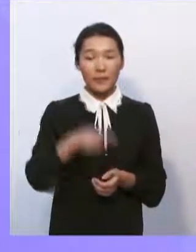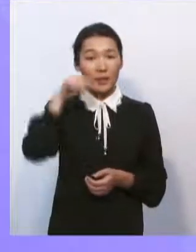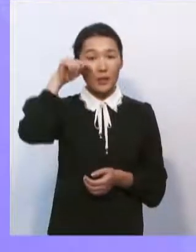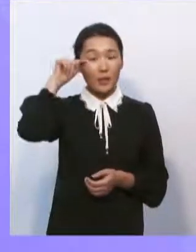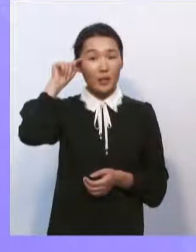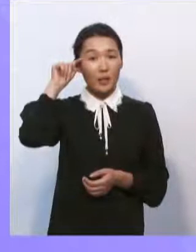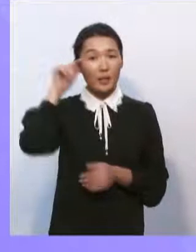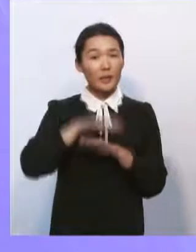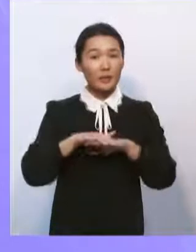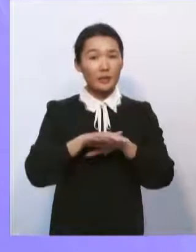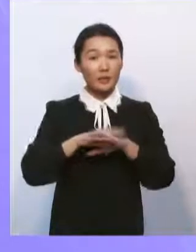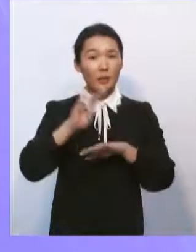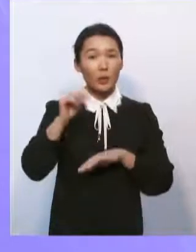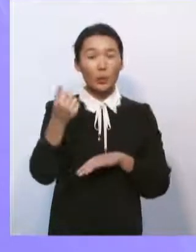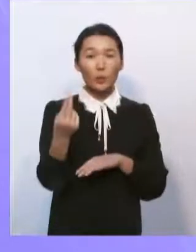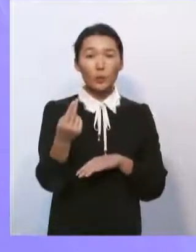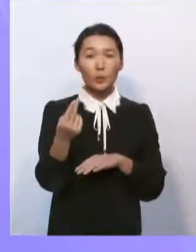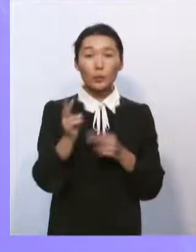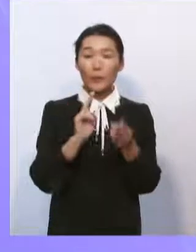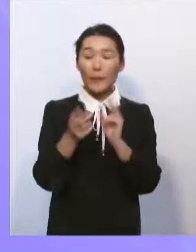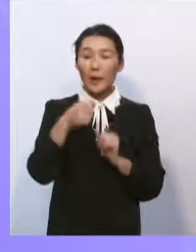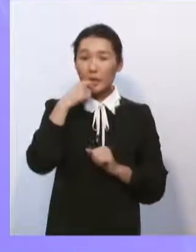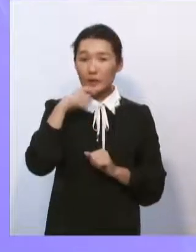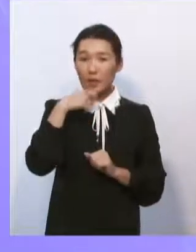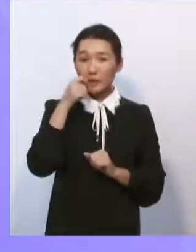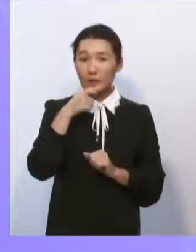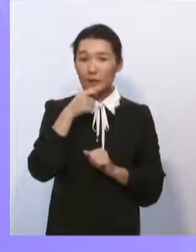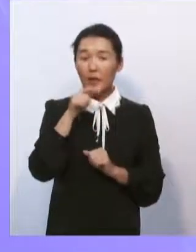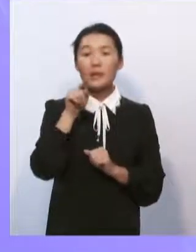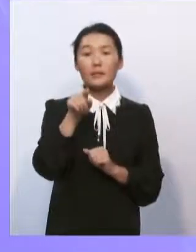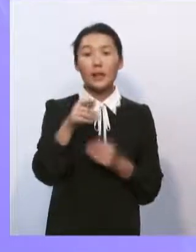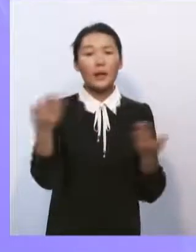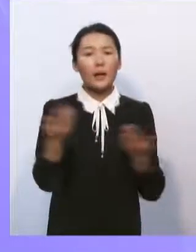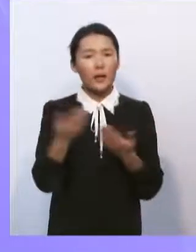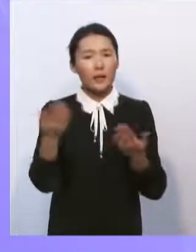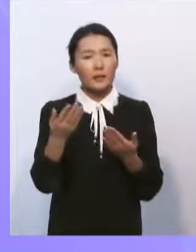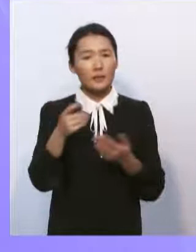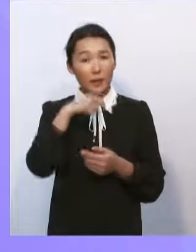Кыргыздын улуттук тамак аштарынан сага кайсы тамак жагат?